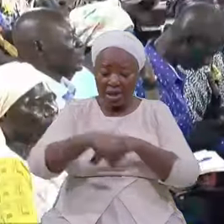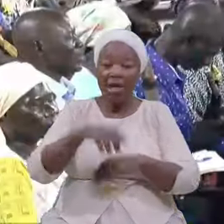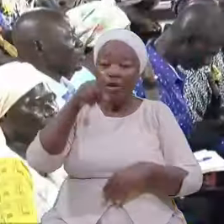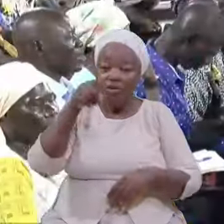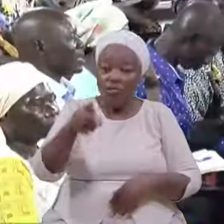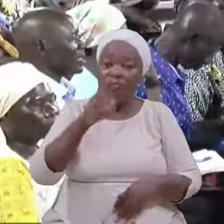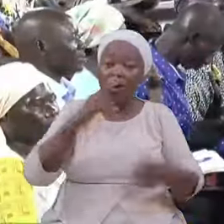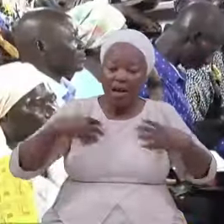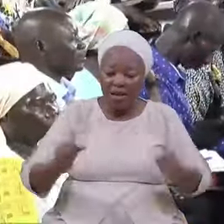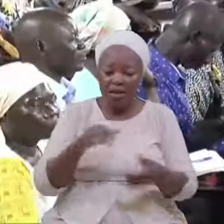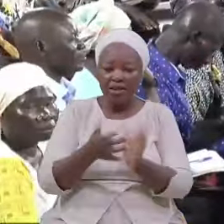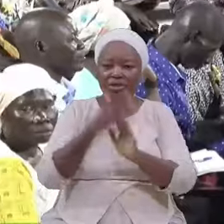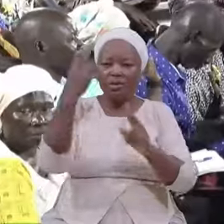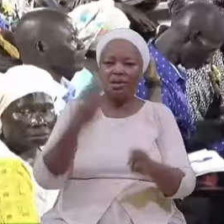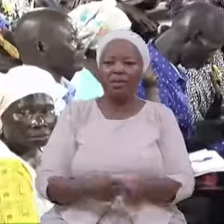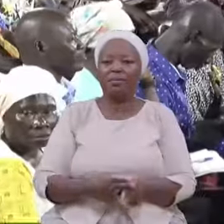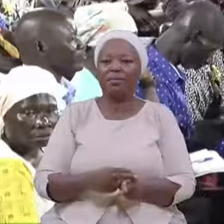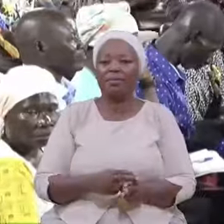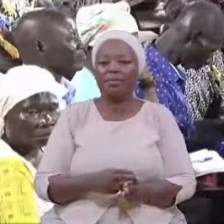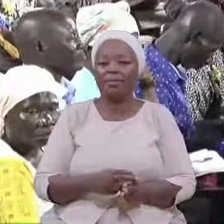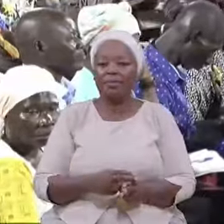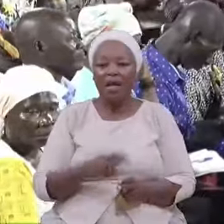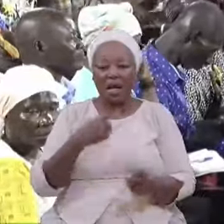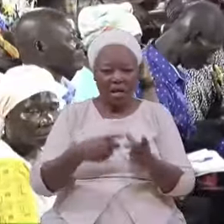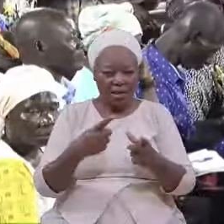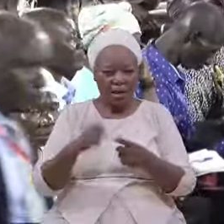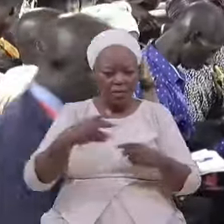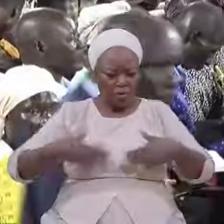Comme vous l'invoquerez ce jour, vous serez guéri.